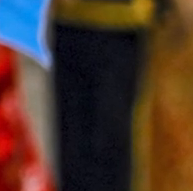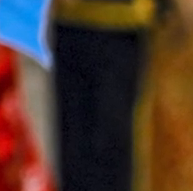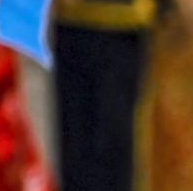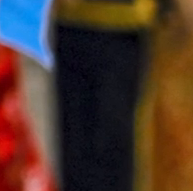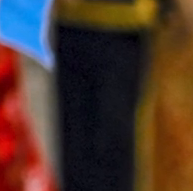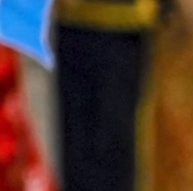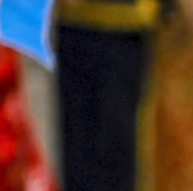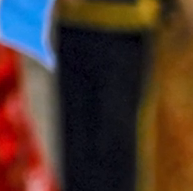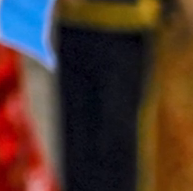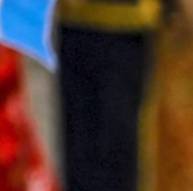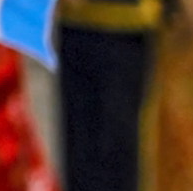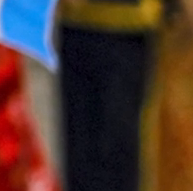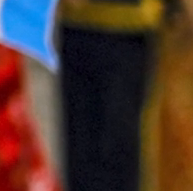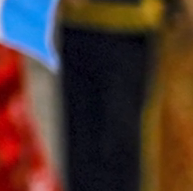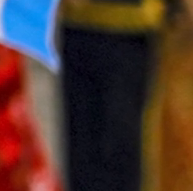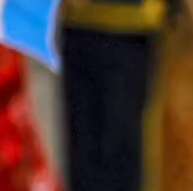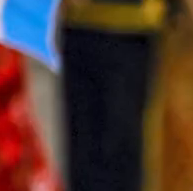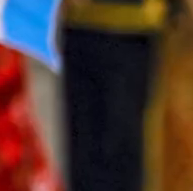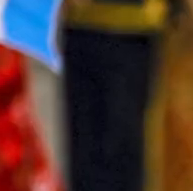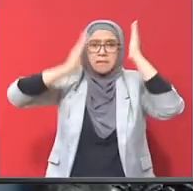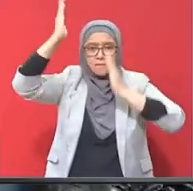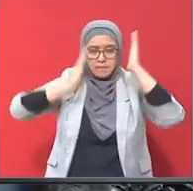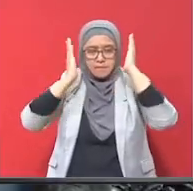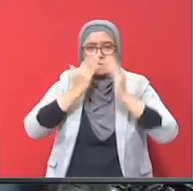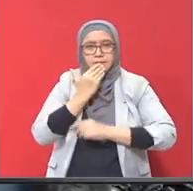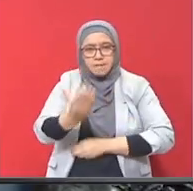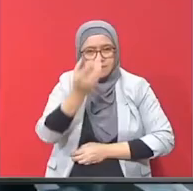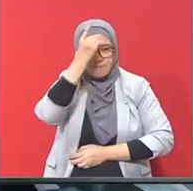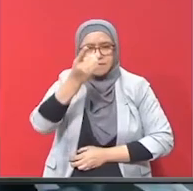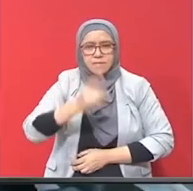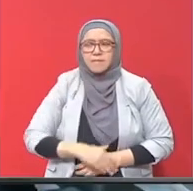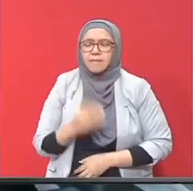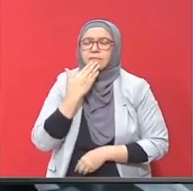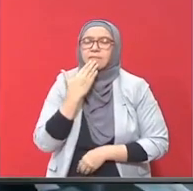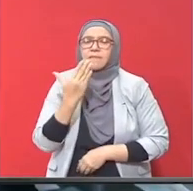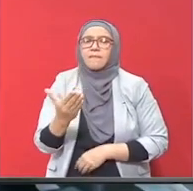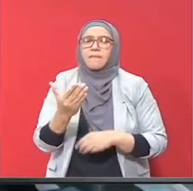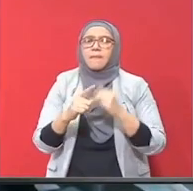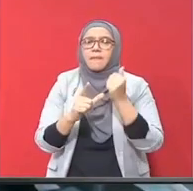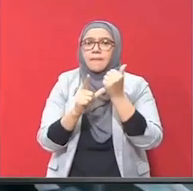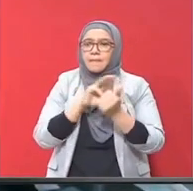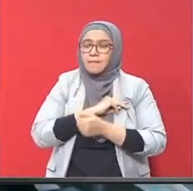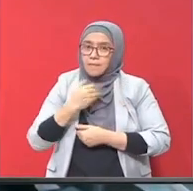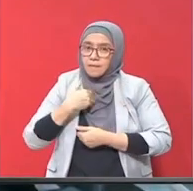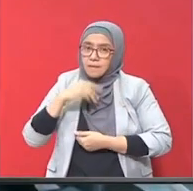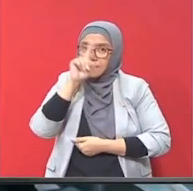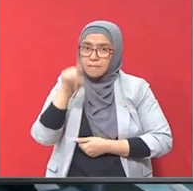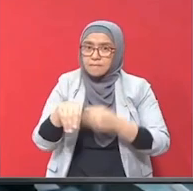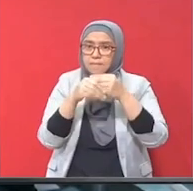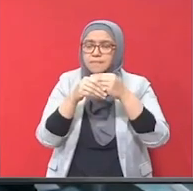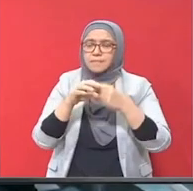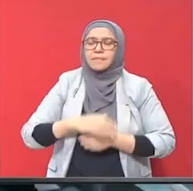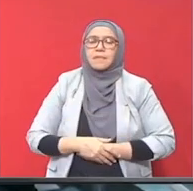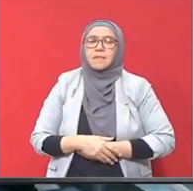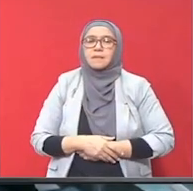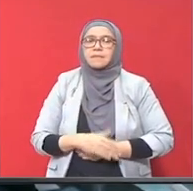merupakan sebahagian daripada Malaysia makasih.id Kasih yang mematikan malah menteri ada besok minta maaf jika